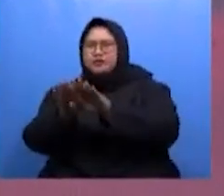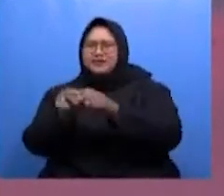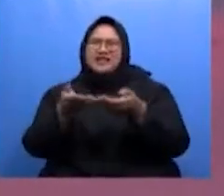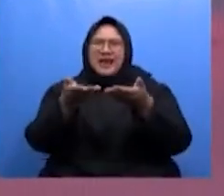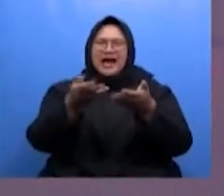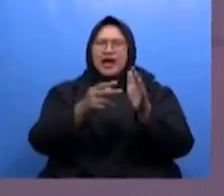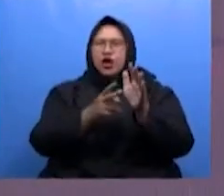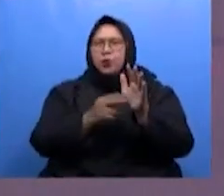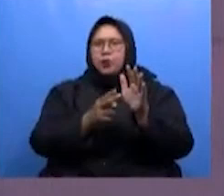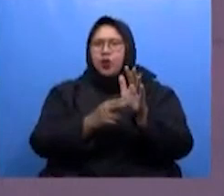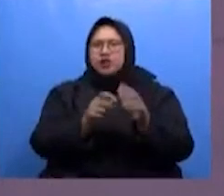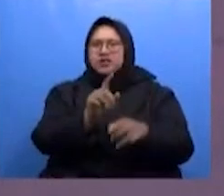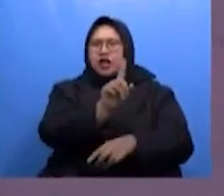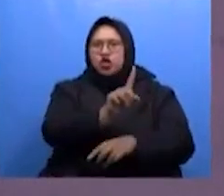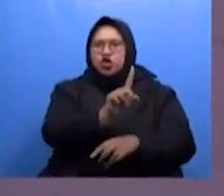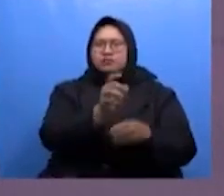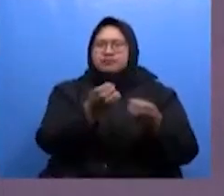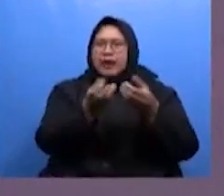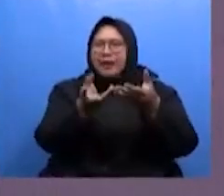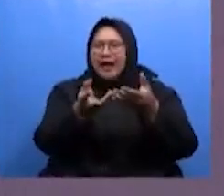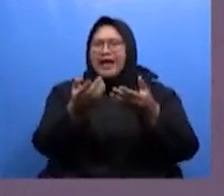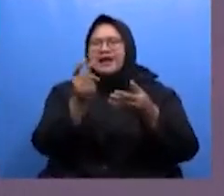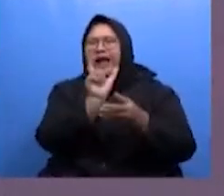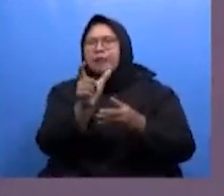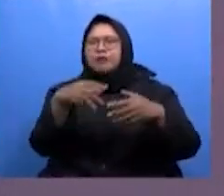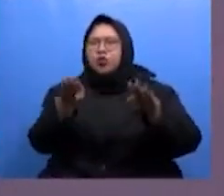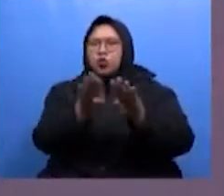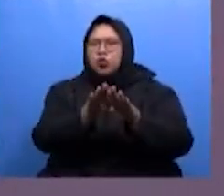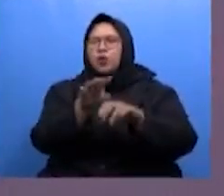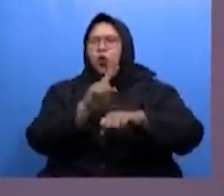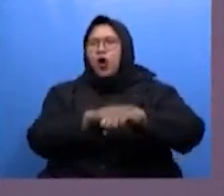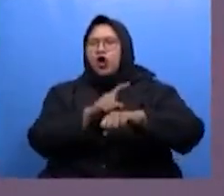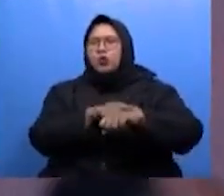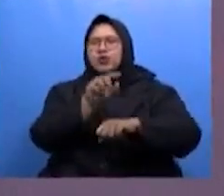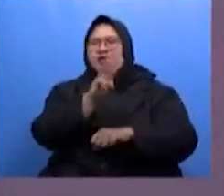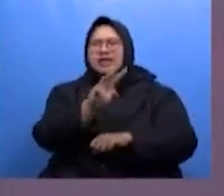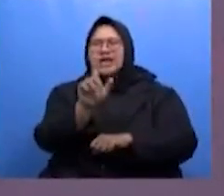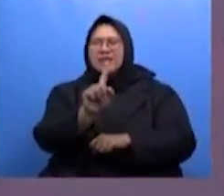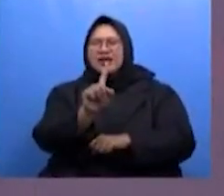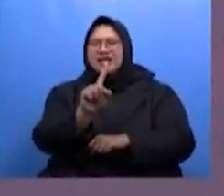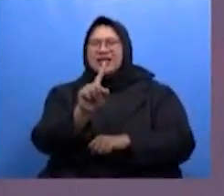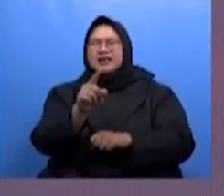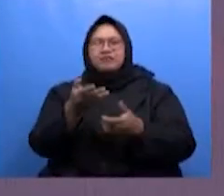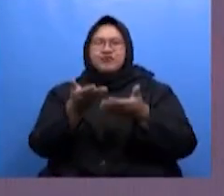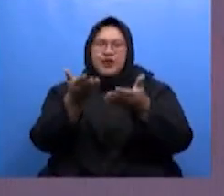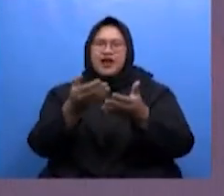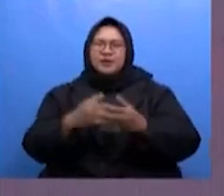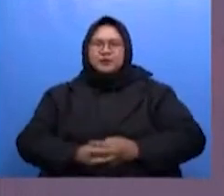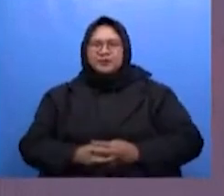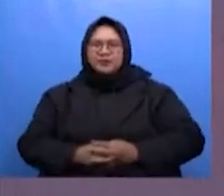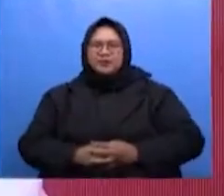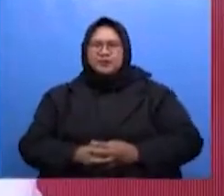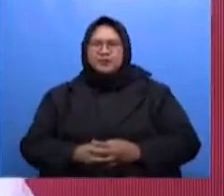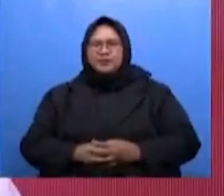pastlon nomor urut S untuk menyampaikan kalimat penutupnya waktu anda 3 menit hitung mundur dimulai Ketika anda